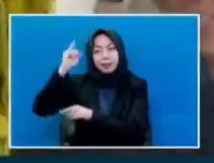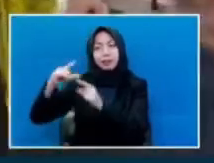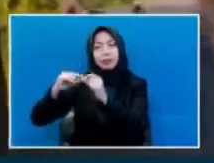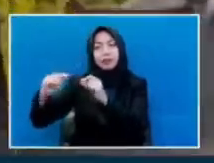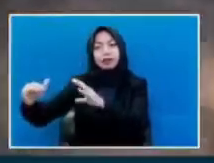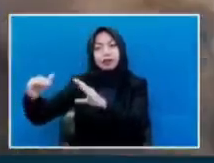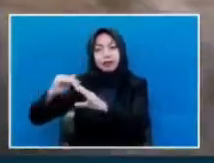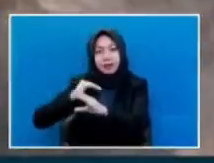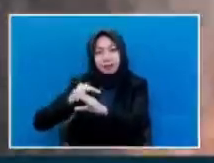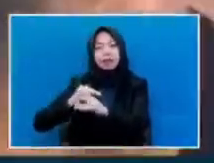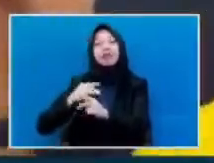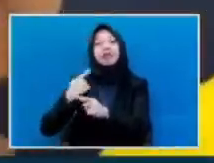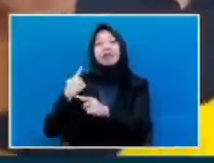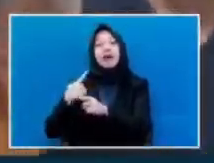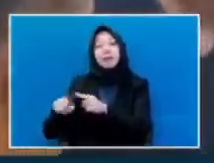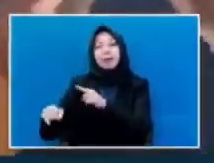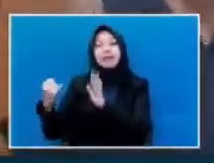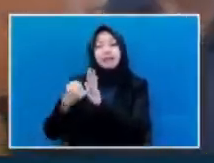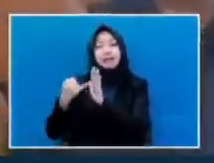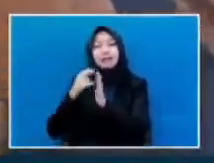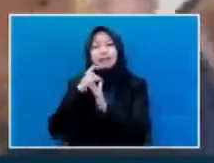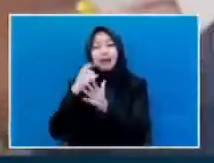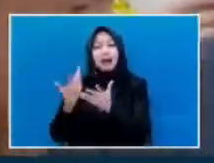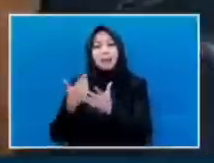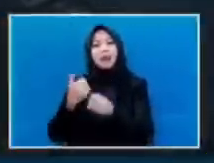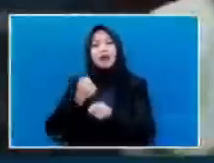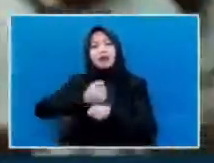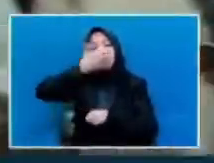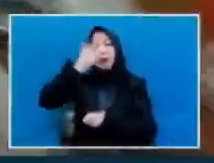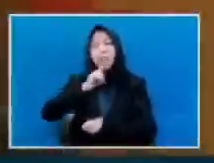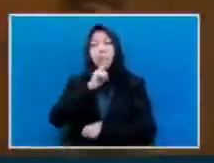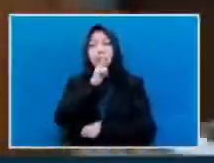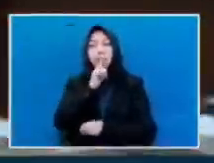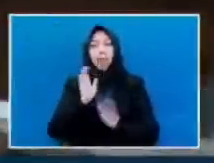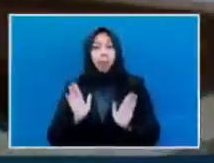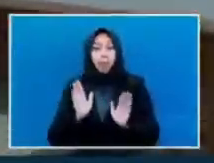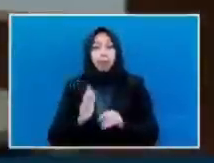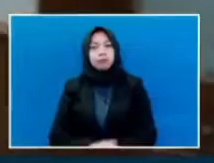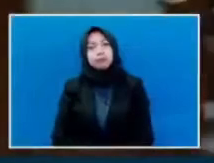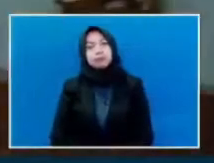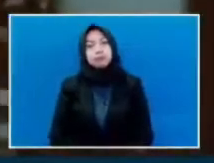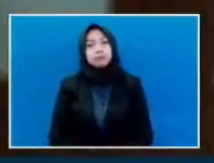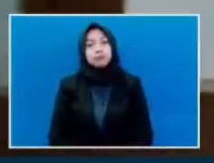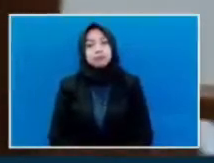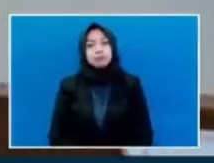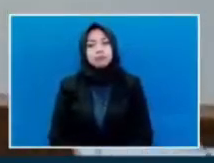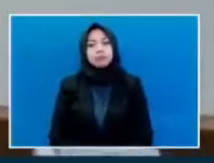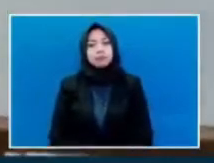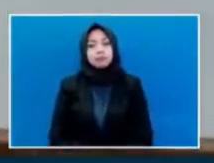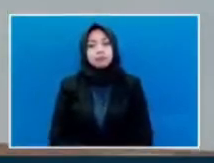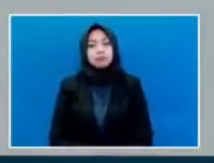enggan membeberkan isi suratnya tim liputan Kompas